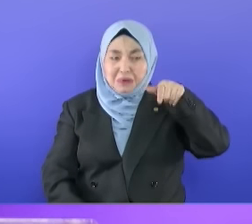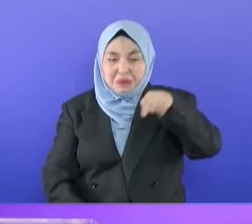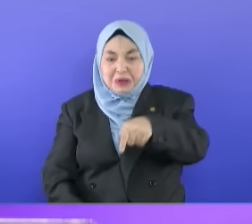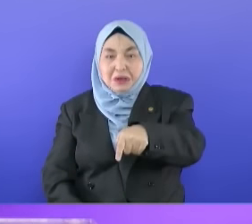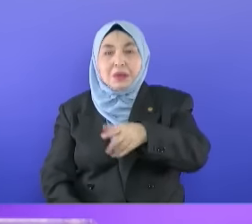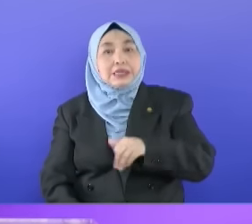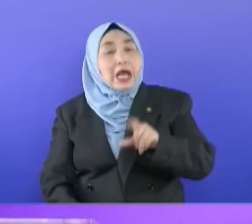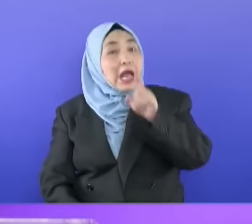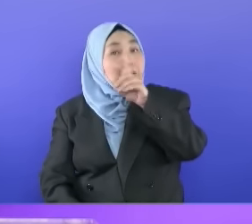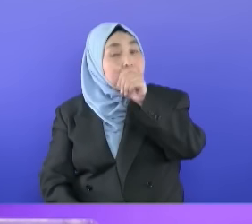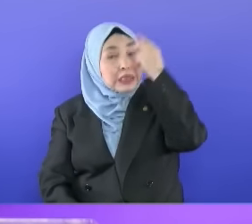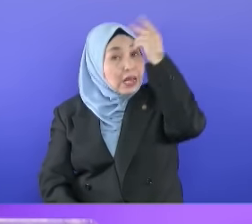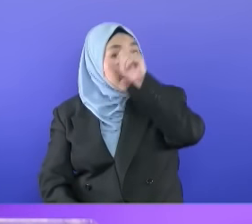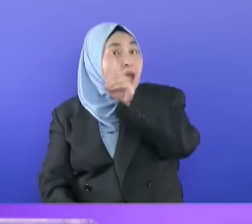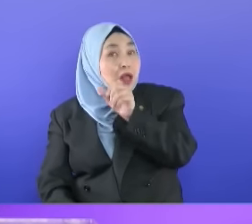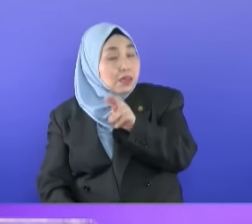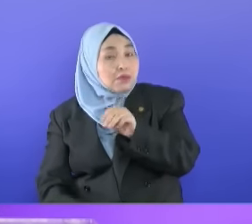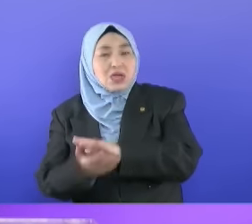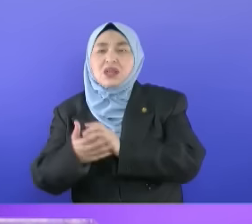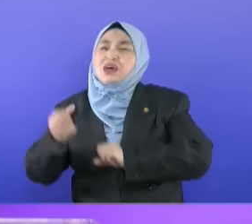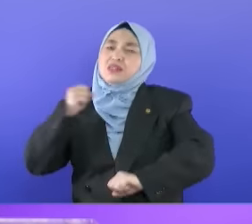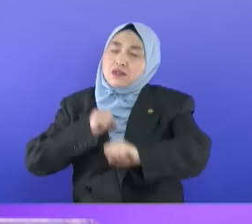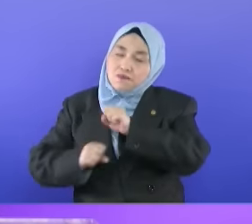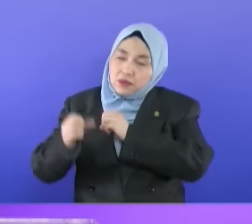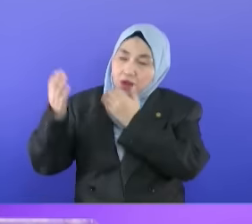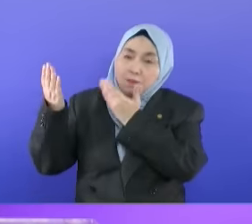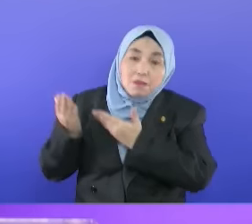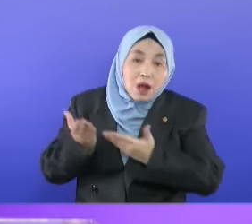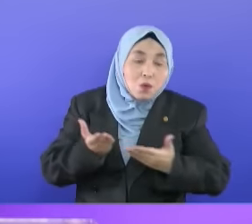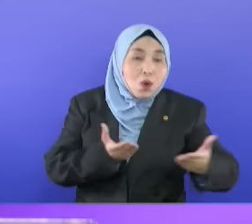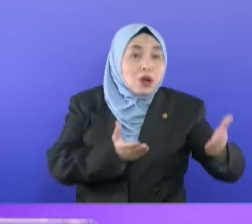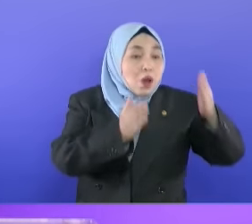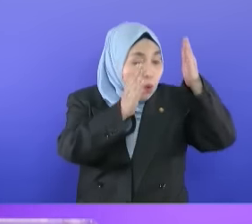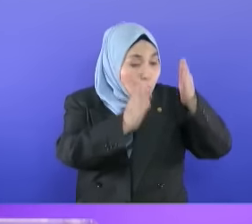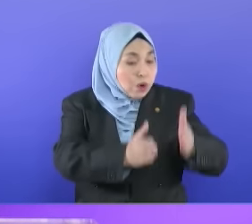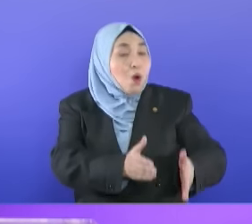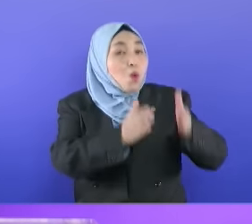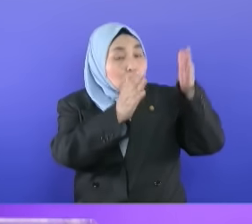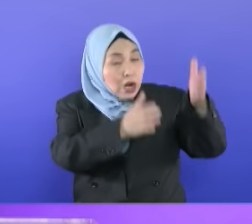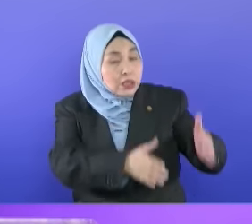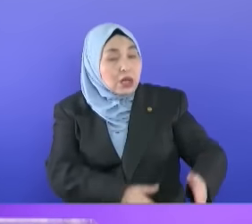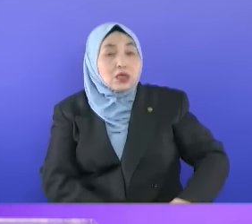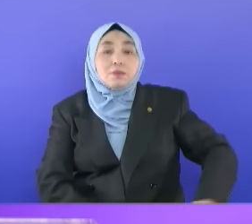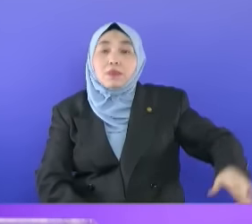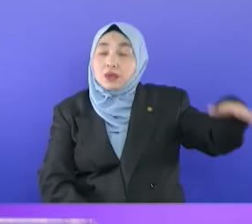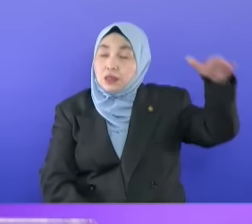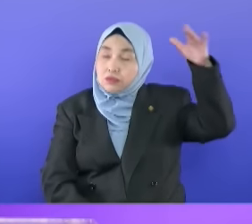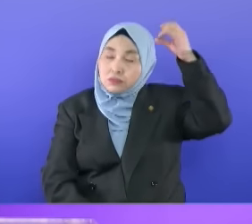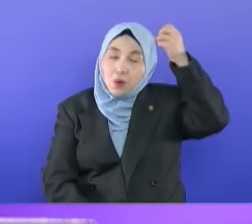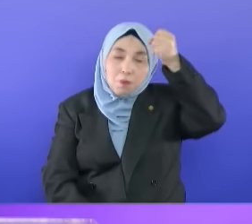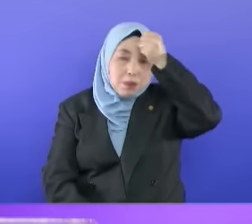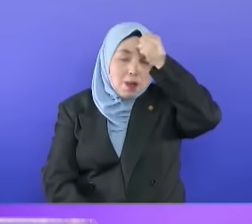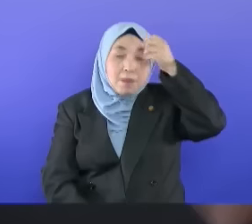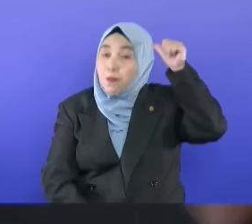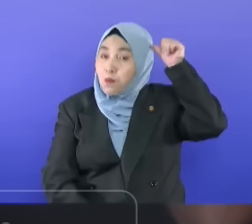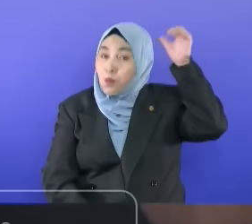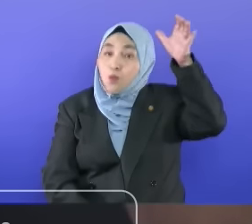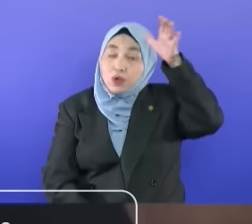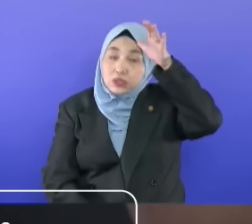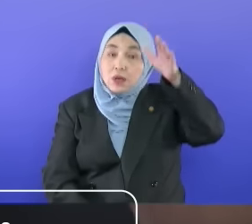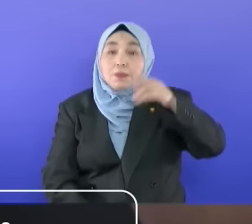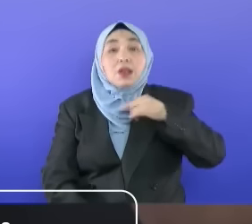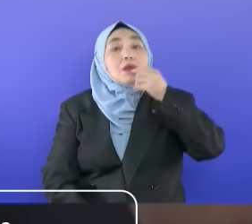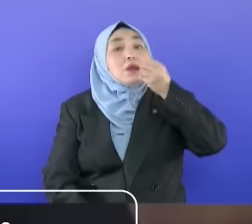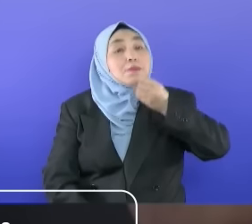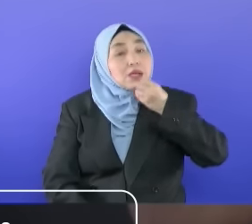daripada Nabi Adam jadi sifat itu dibawa oleh orang-orang yang digelar sebagai la ya'lamun orang-orang musyrik ini bila